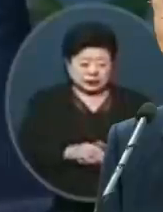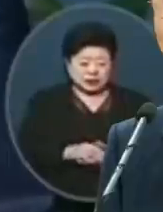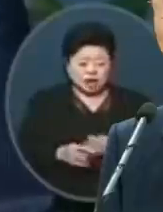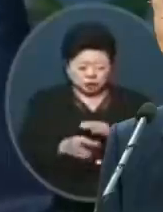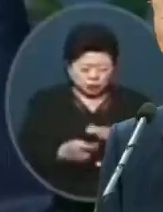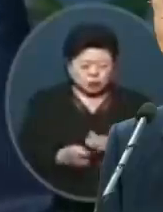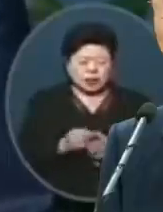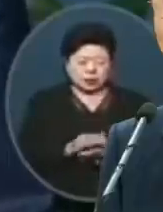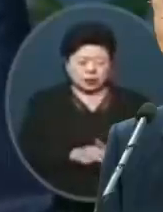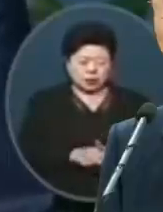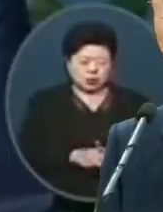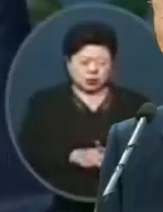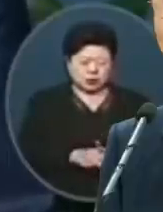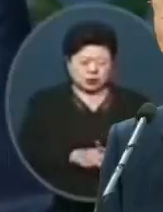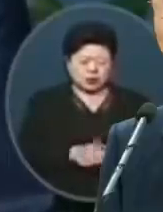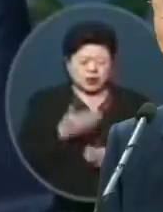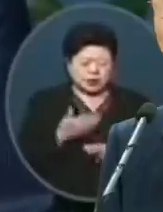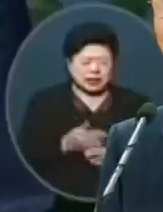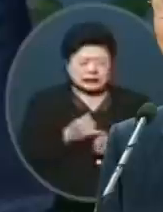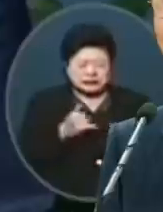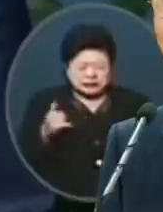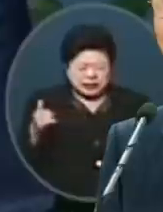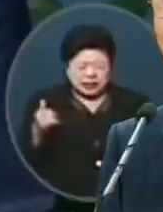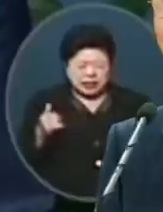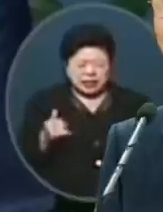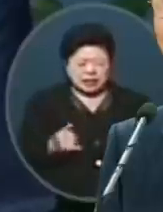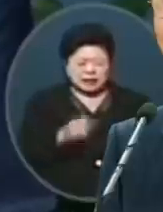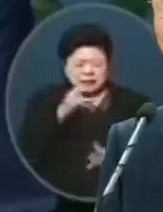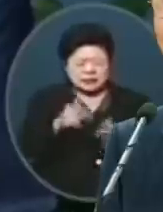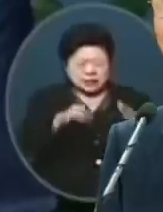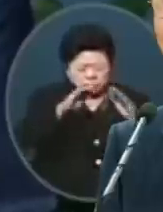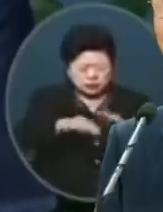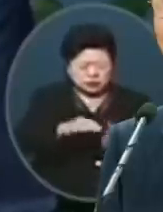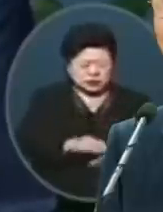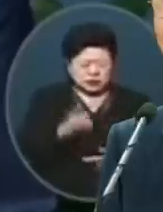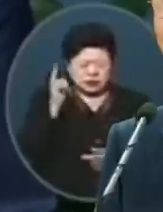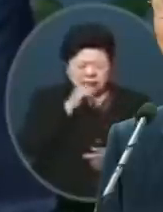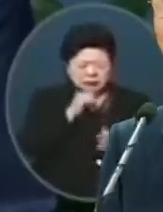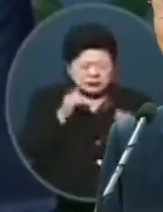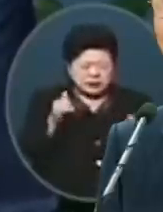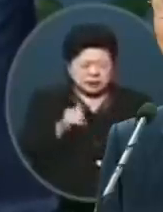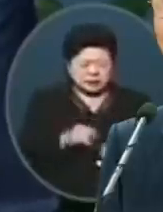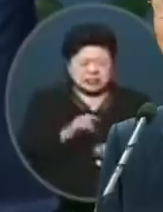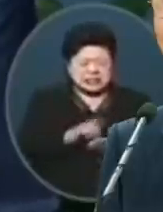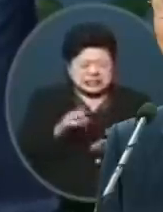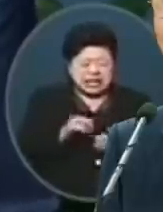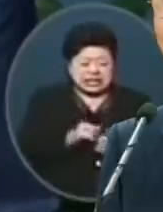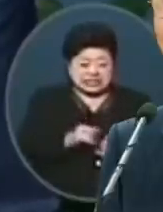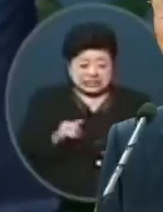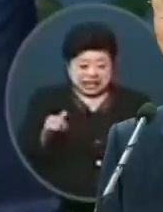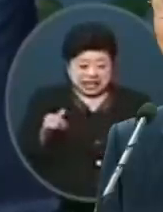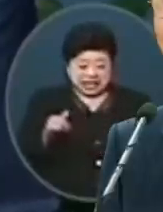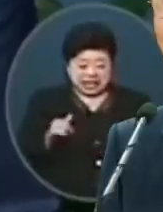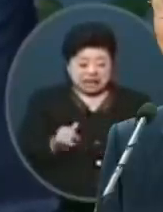도둑질 해먹고 남의 사업을 무너뜨리고 하는 짓을 했습니다.